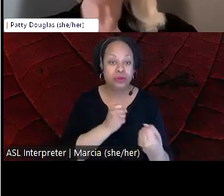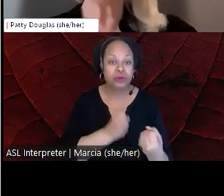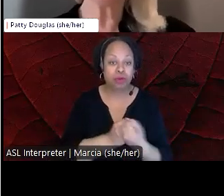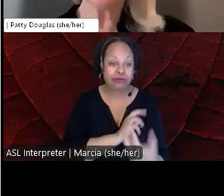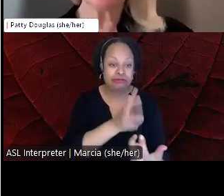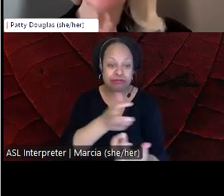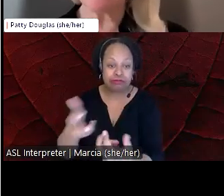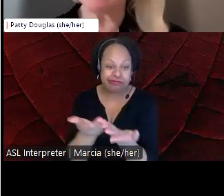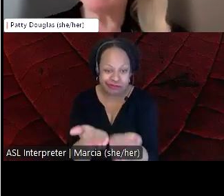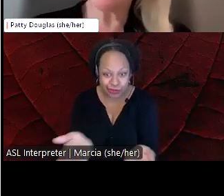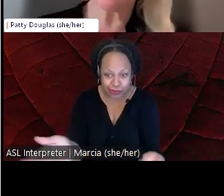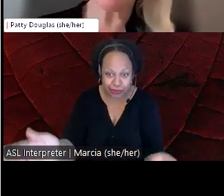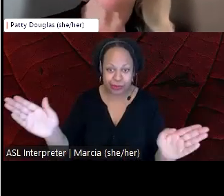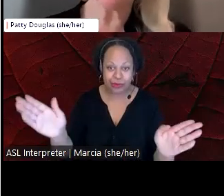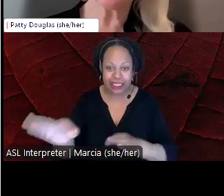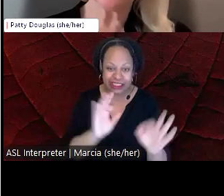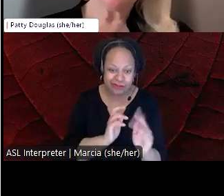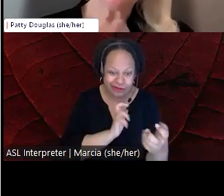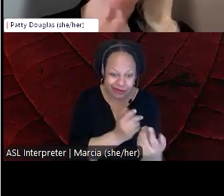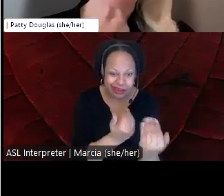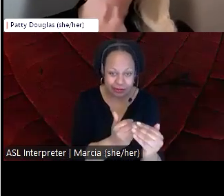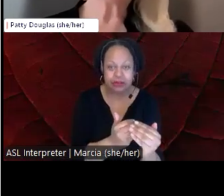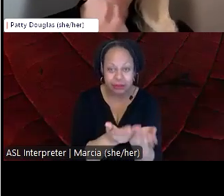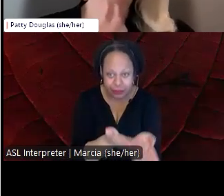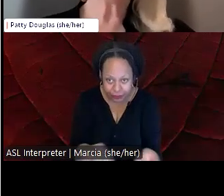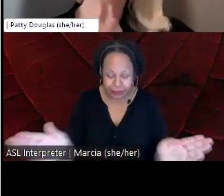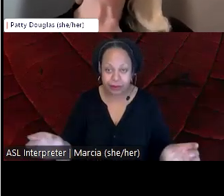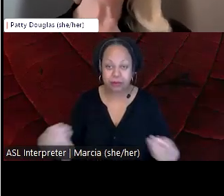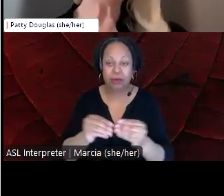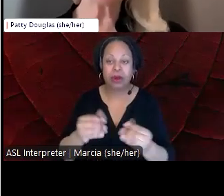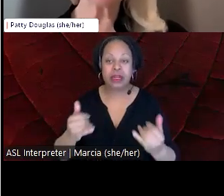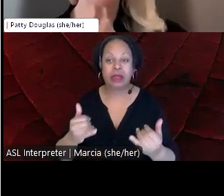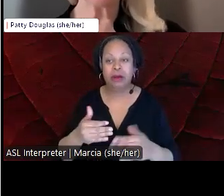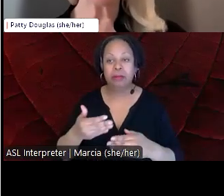avant d'entrer dans le vif du sujet, je voulais parler un instant